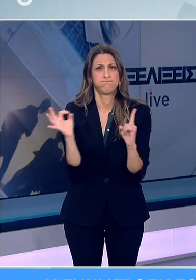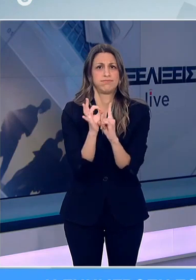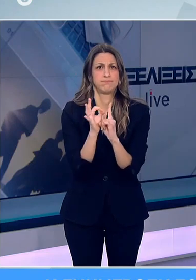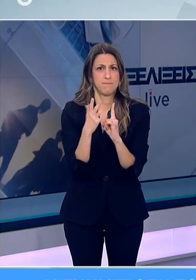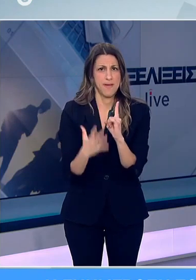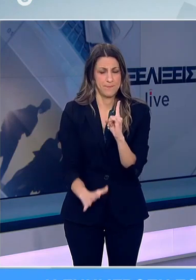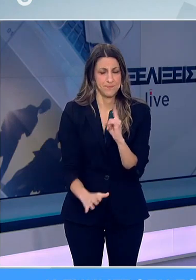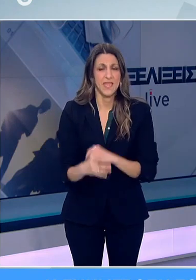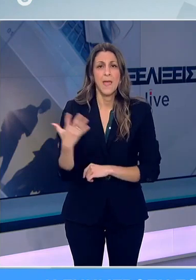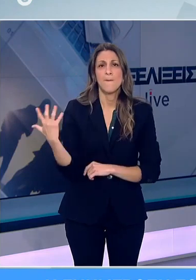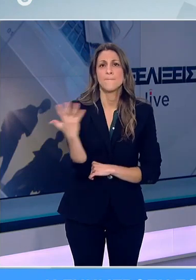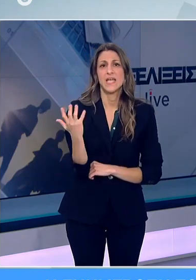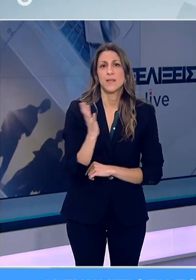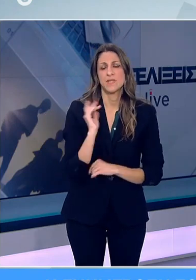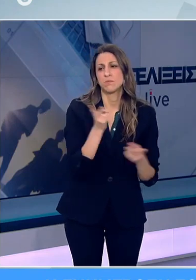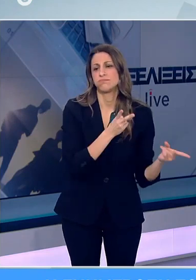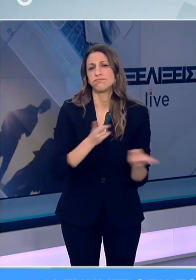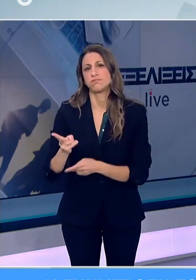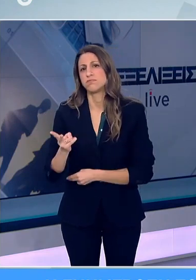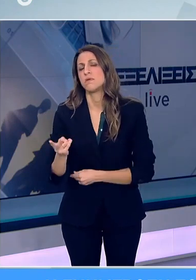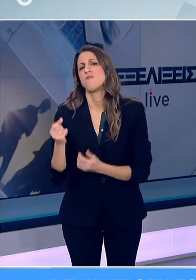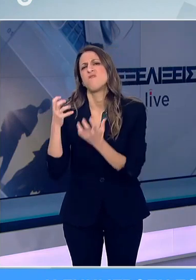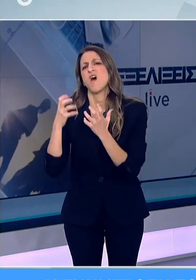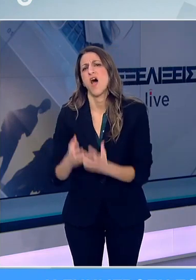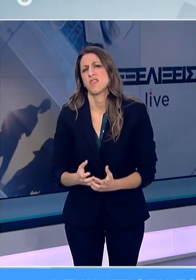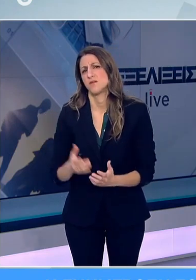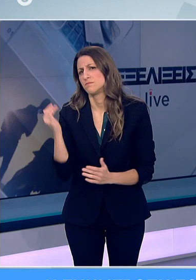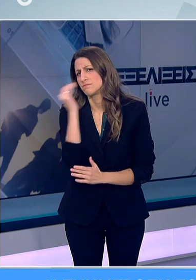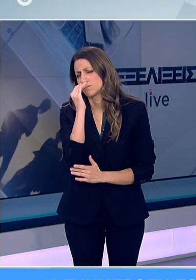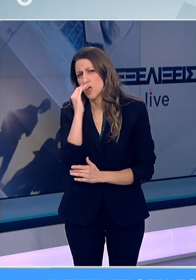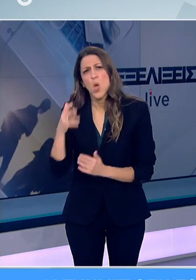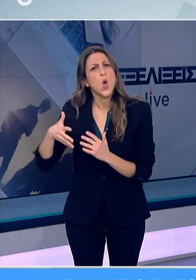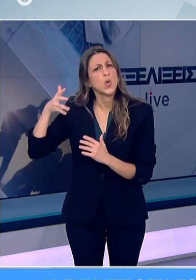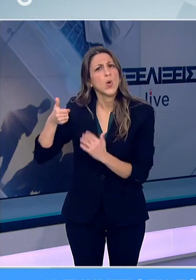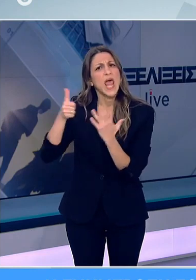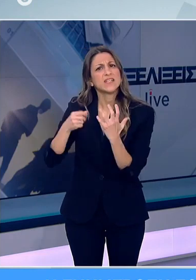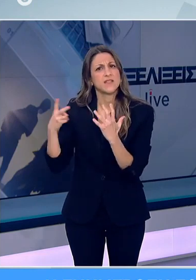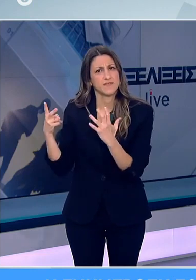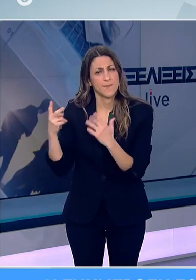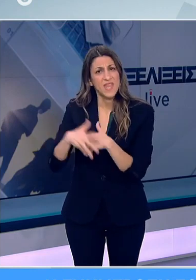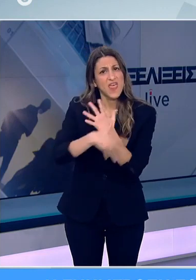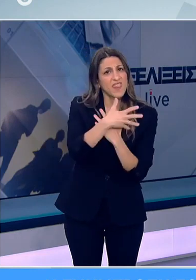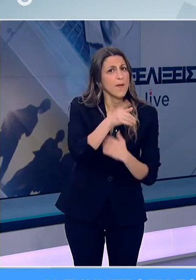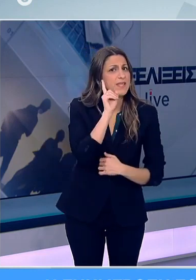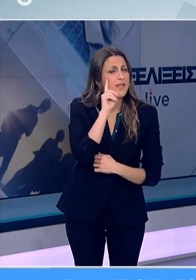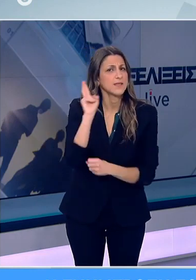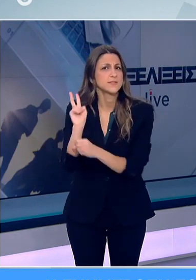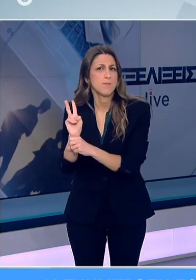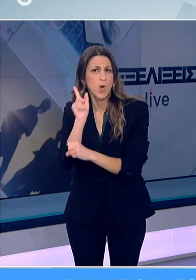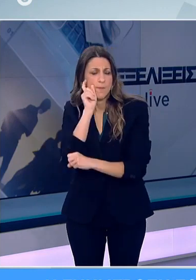55 συμπολίτες μας νοσηλεύονται διασωληνωμένοι. Η διάμεση ηλικία τους είναι 67 ετών, 15 είναι γυναίκες,